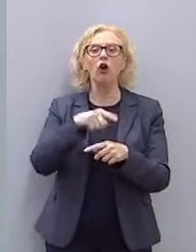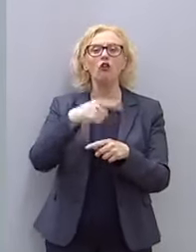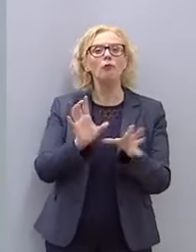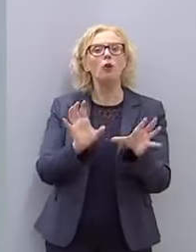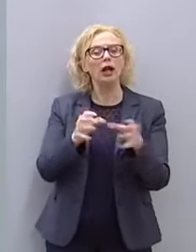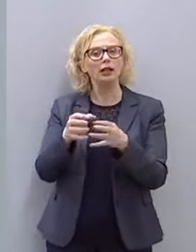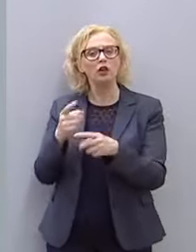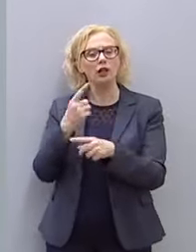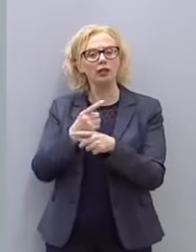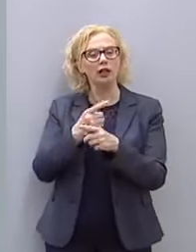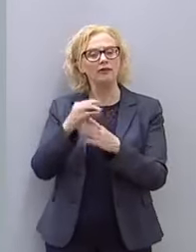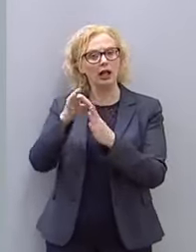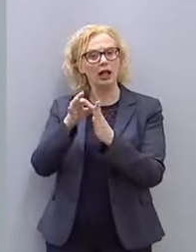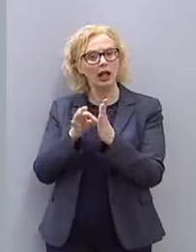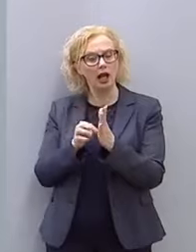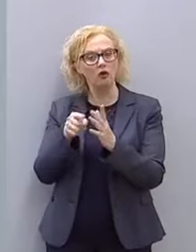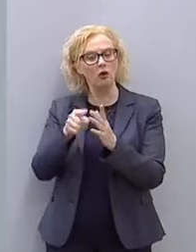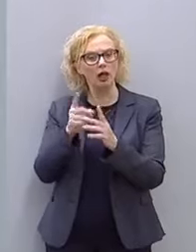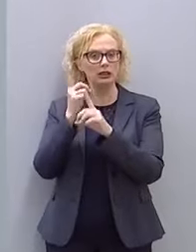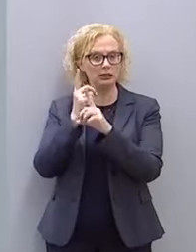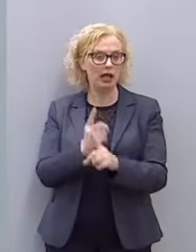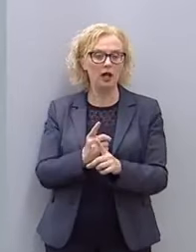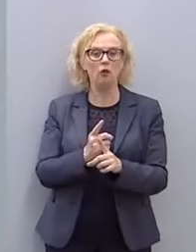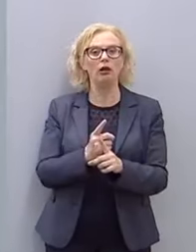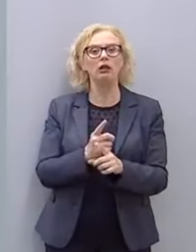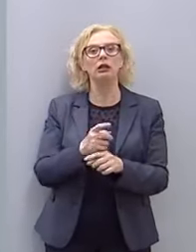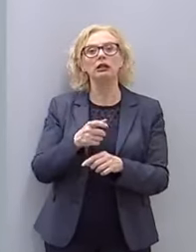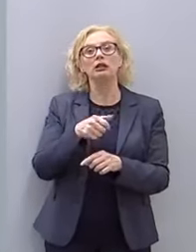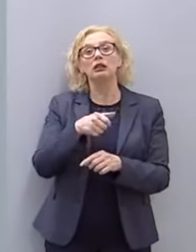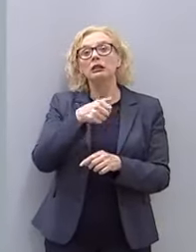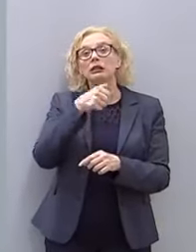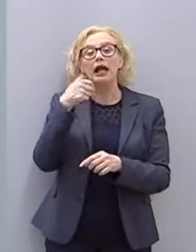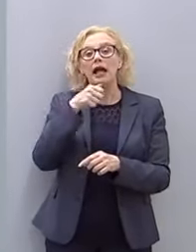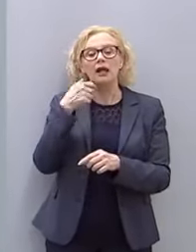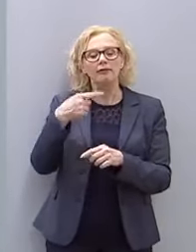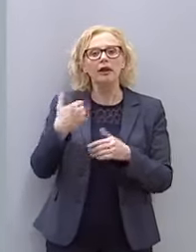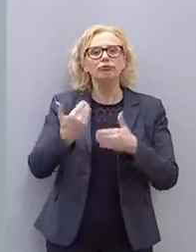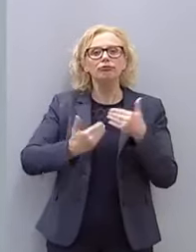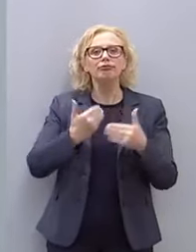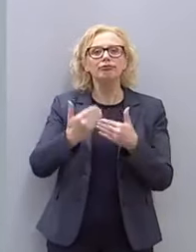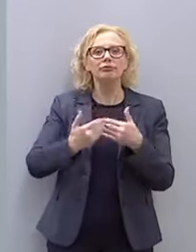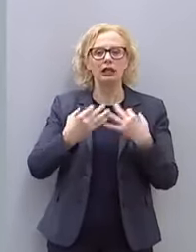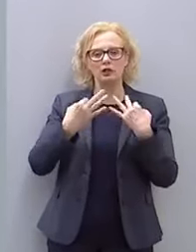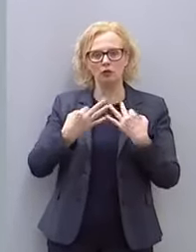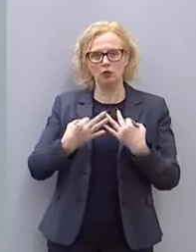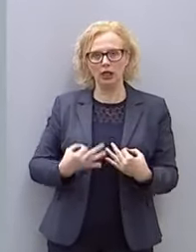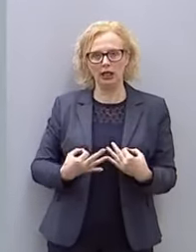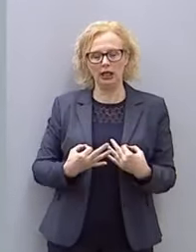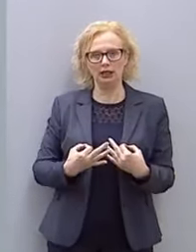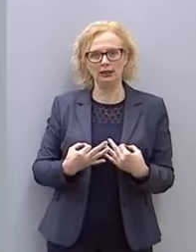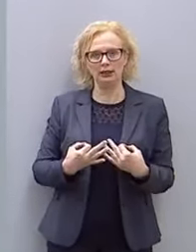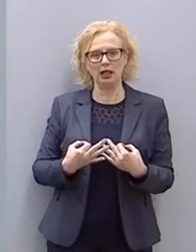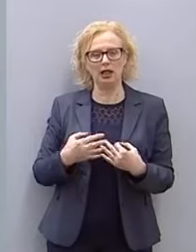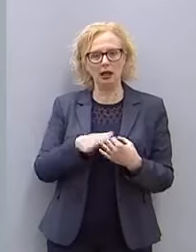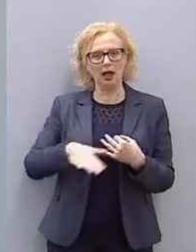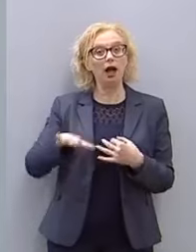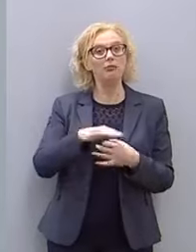quelle regole che sono necessarie per poter continuare con una certa sicurezza nel